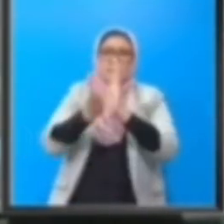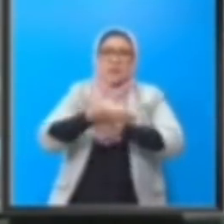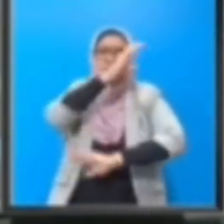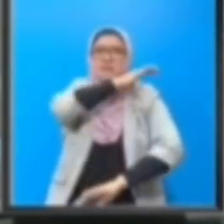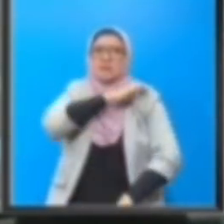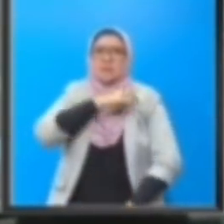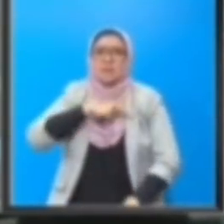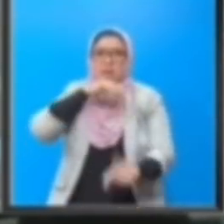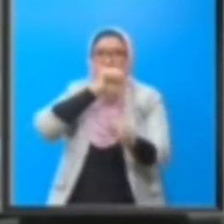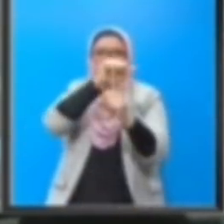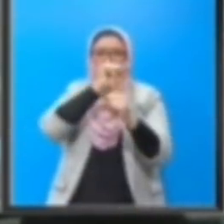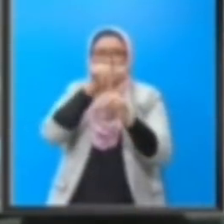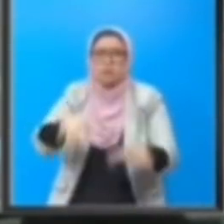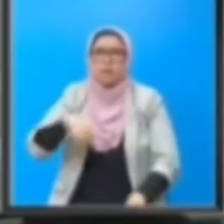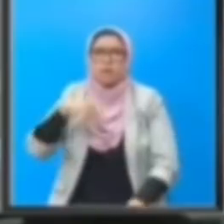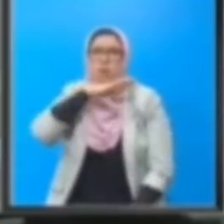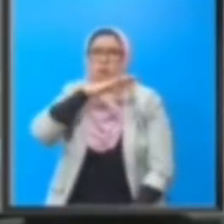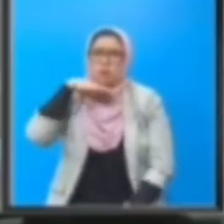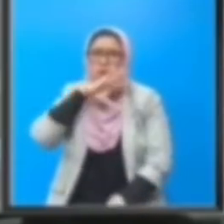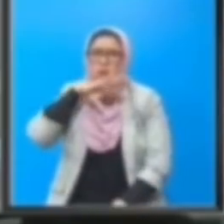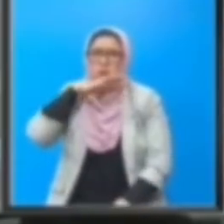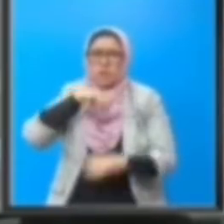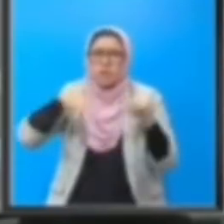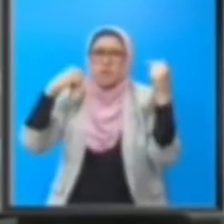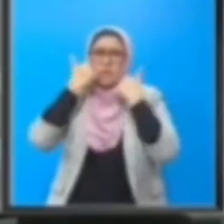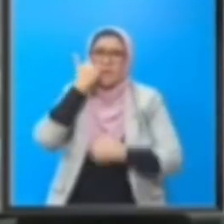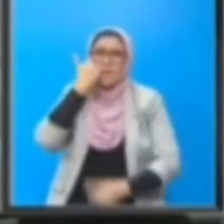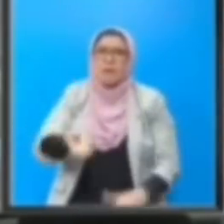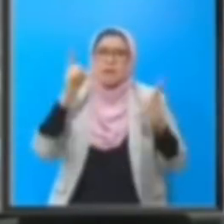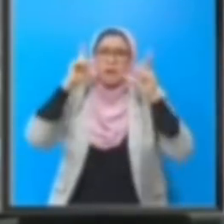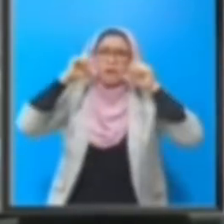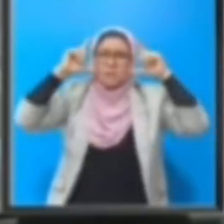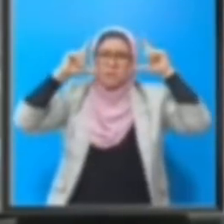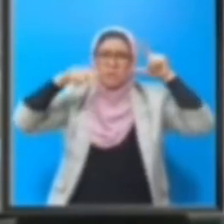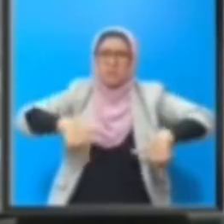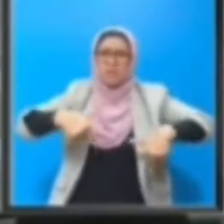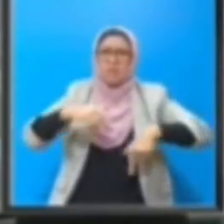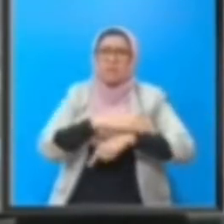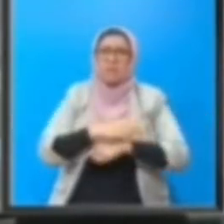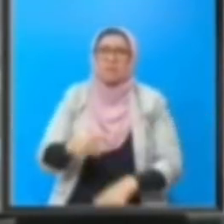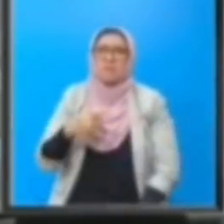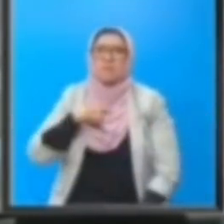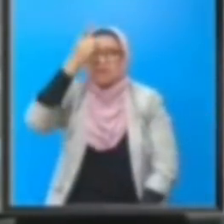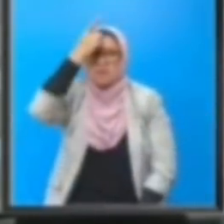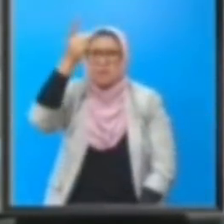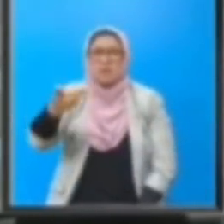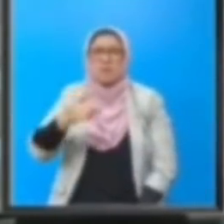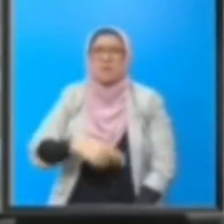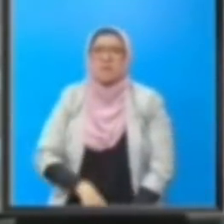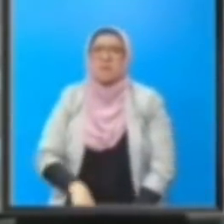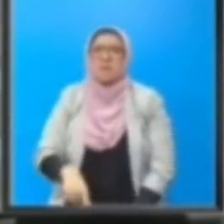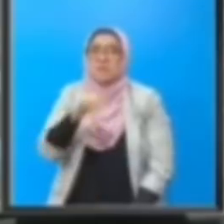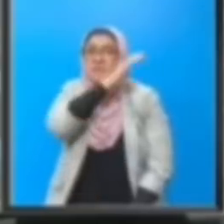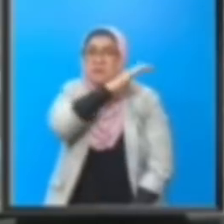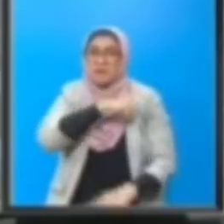kita pembohong. Ini memalukan lah. Memalukan. Memalukan. Datuk speaker. Undi semula.